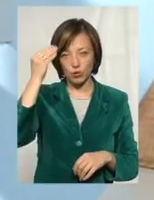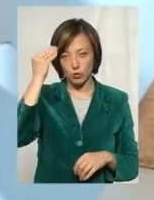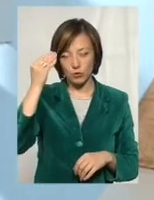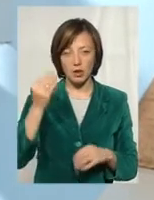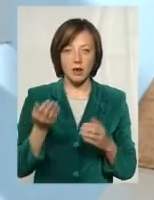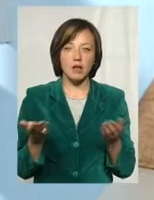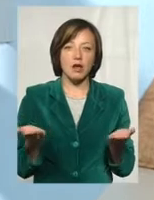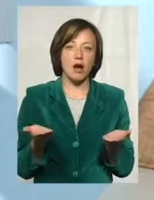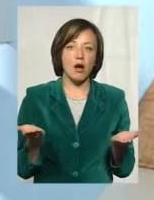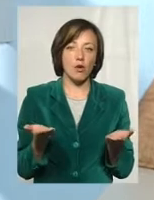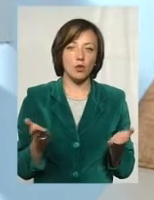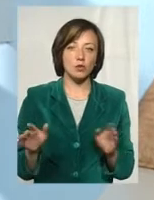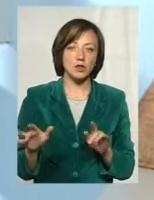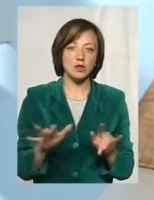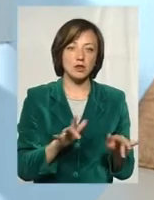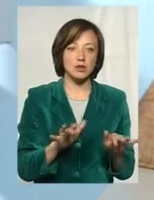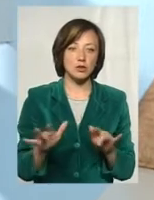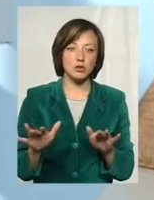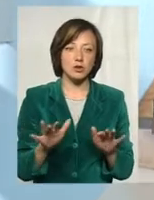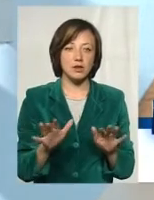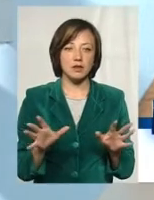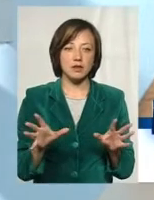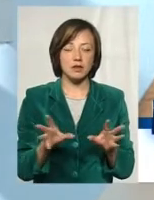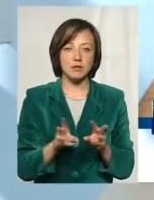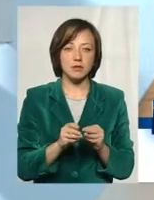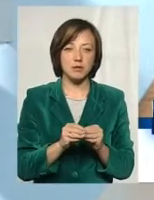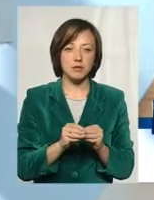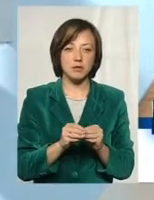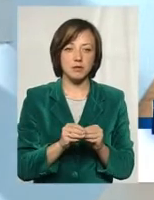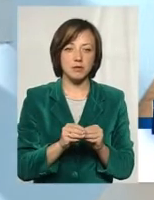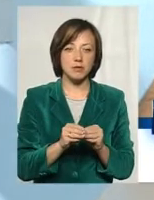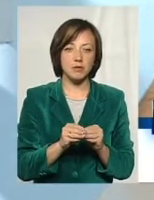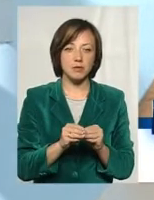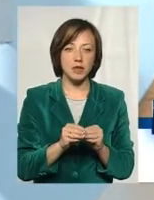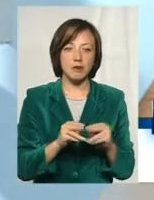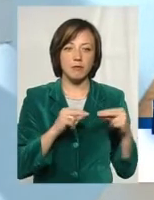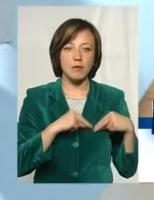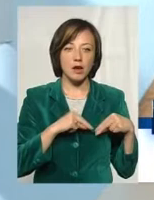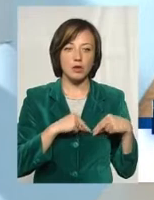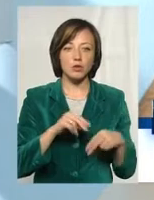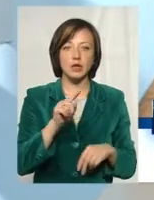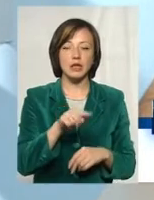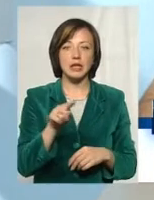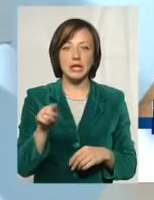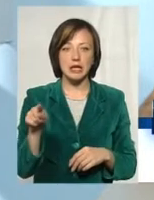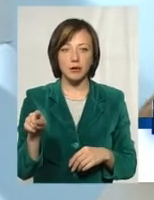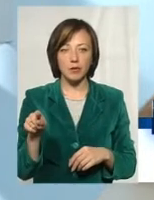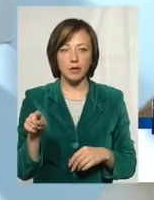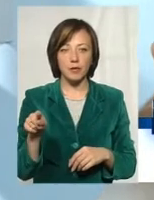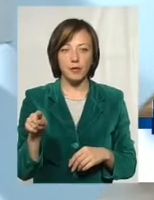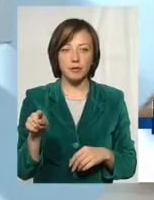якось діють у тісній спілці із тими колами чи з